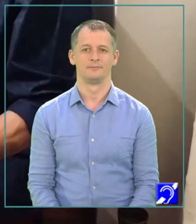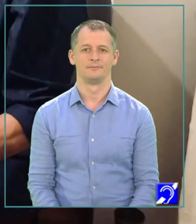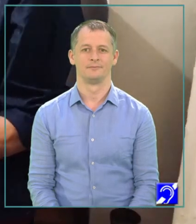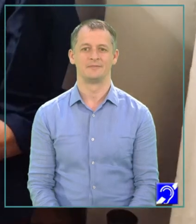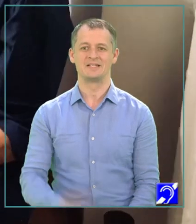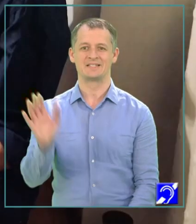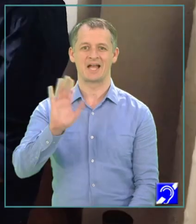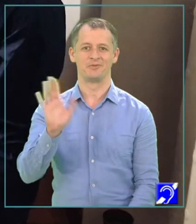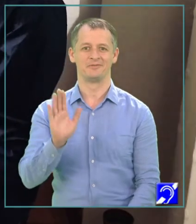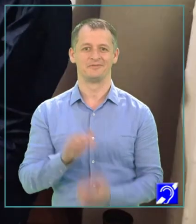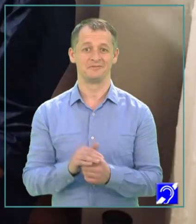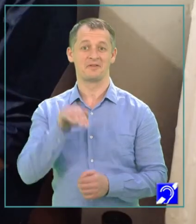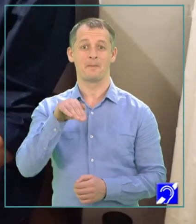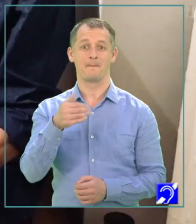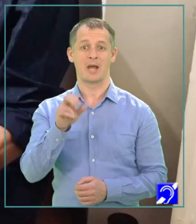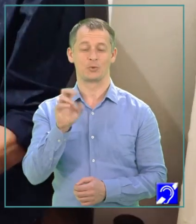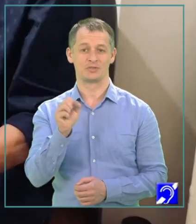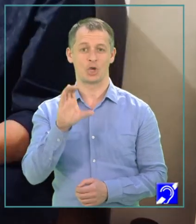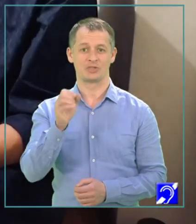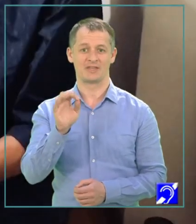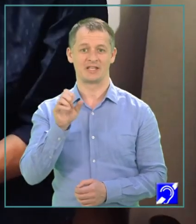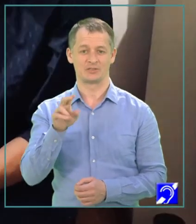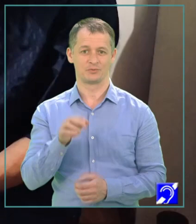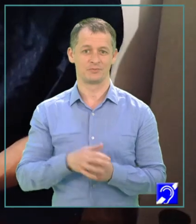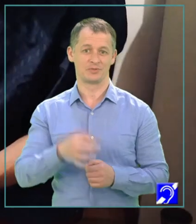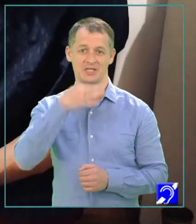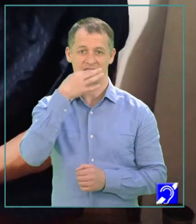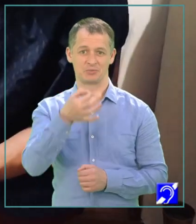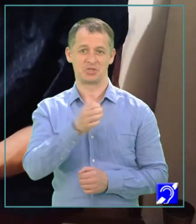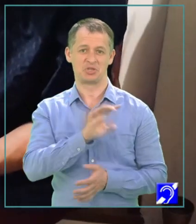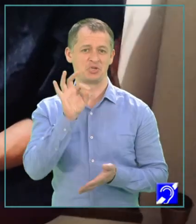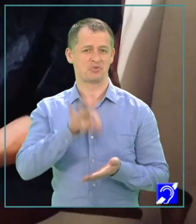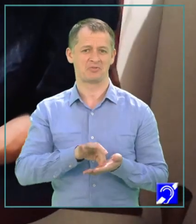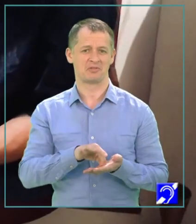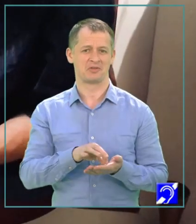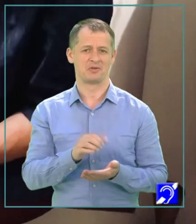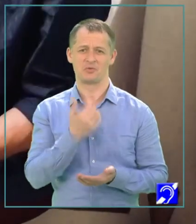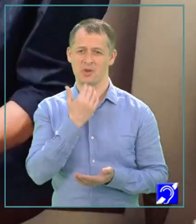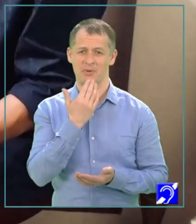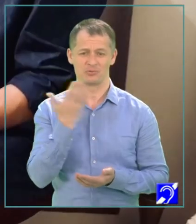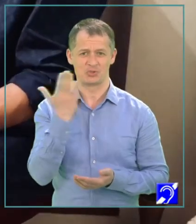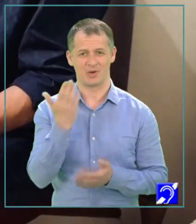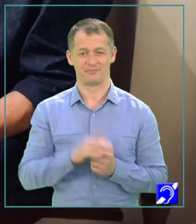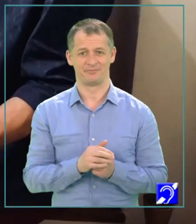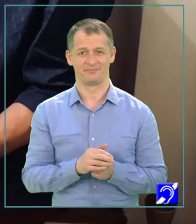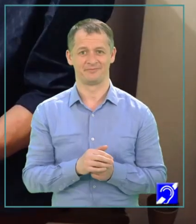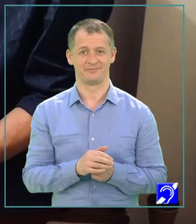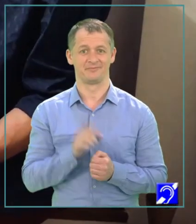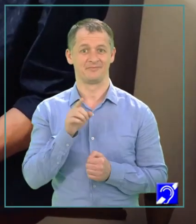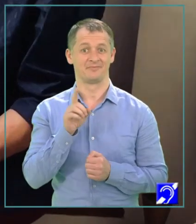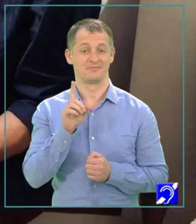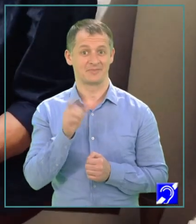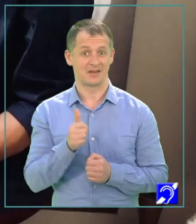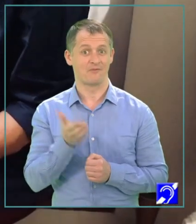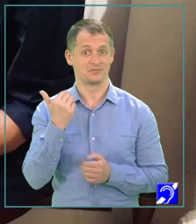Salut! Sunt Marius Constantinescu și am să-ți fac o mărturisire. Niciodată nu m-am dat în vânt după școală. E adevărat însă că au fost